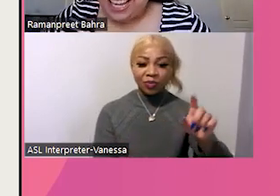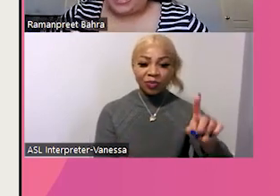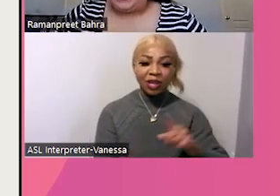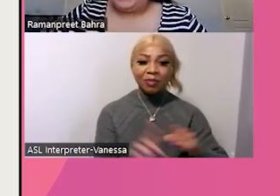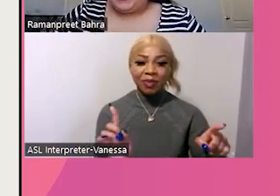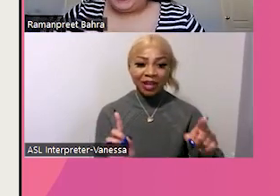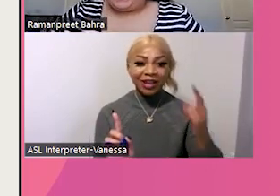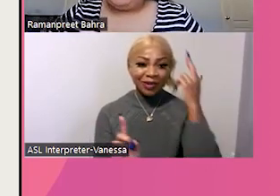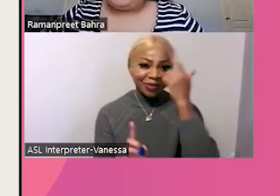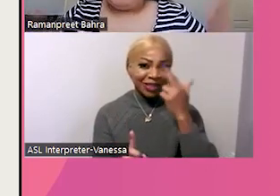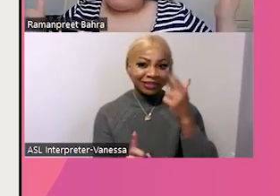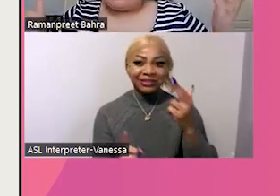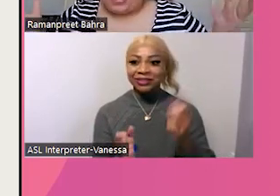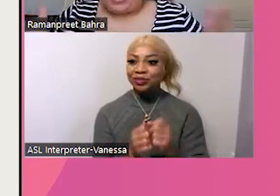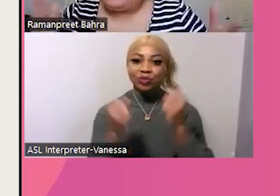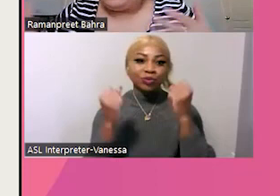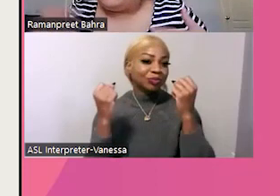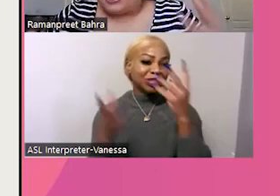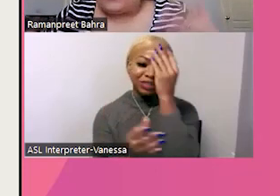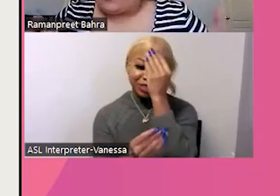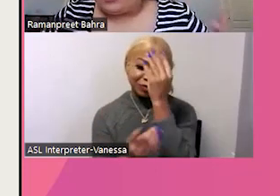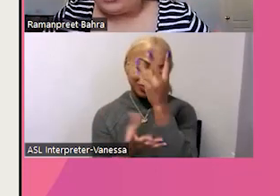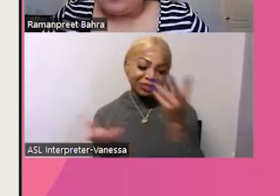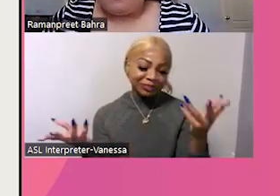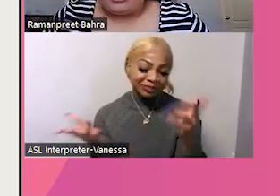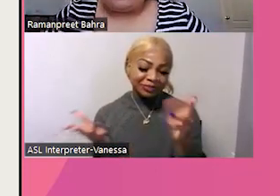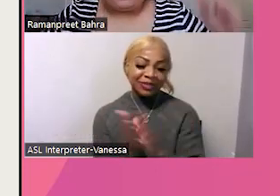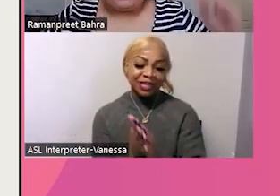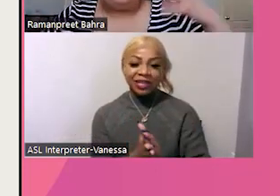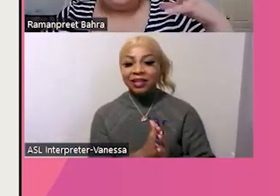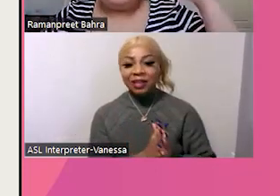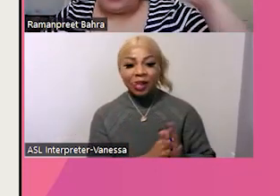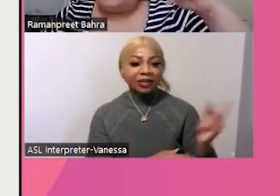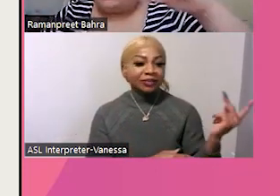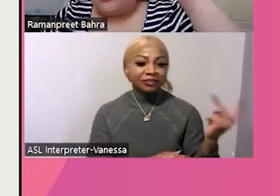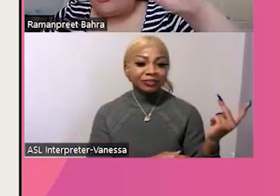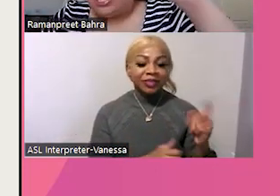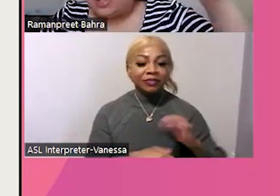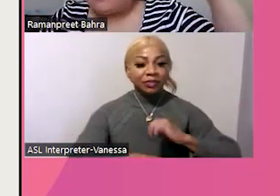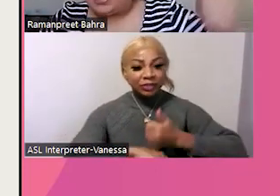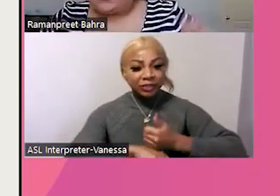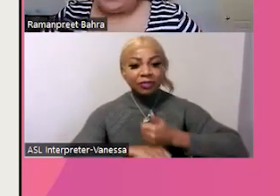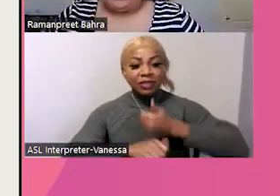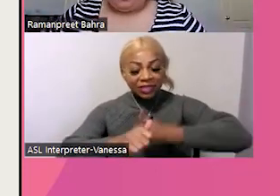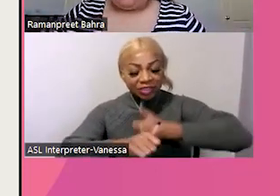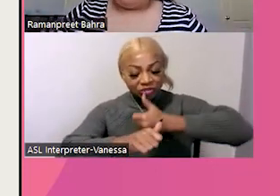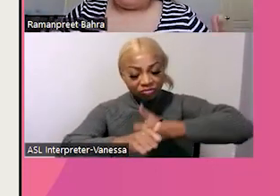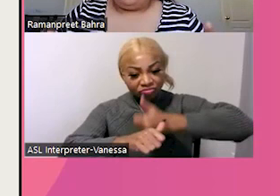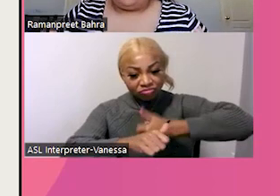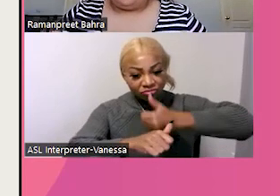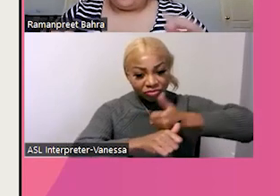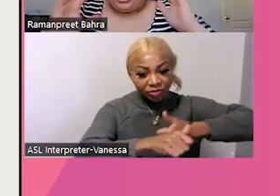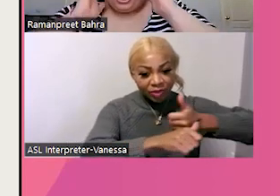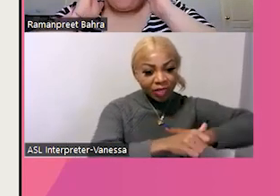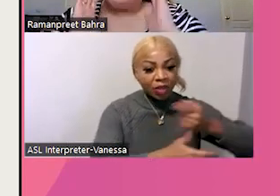on pouvait donc faire cette présentation sans surcharger, mais il y a tant à dire, sur tous